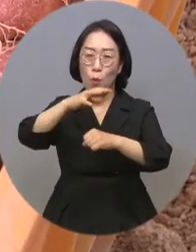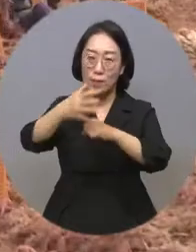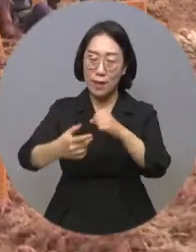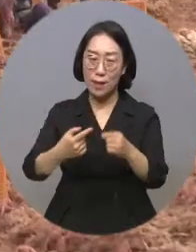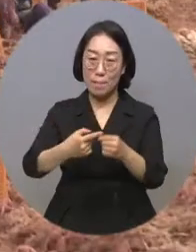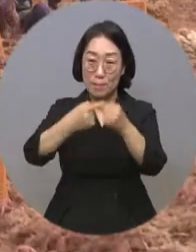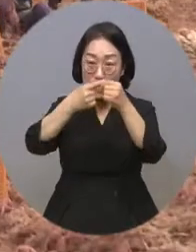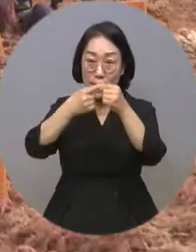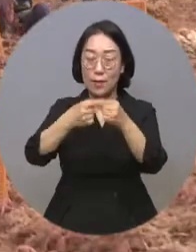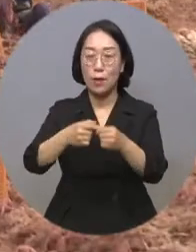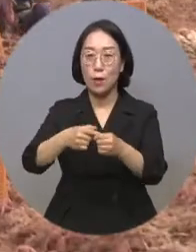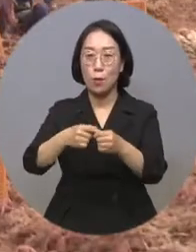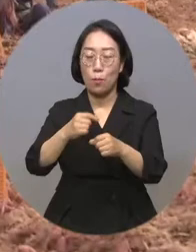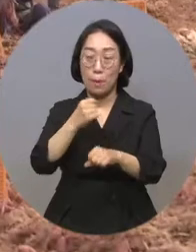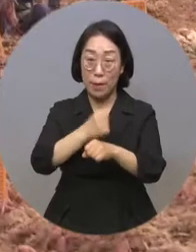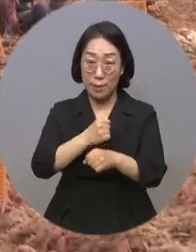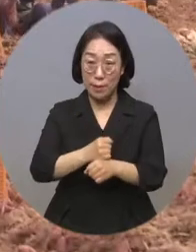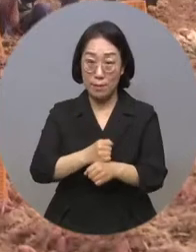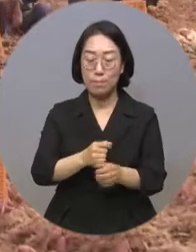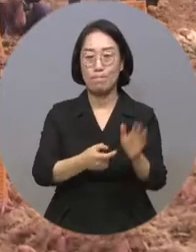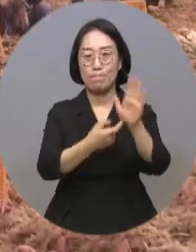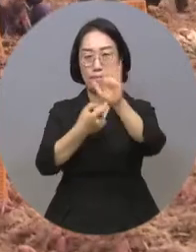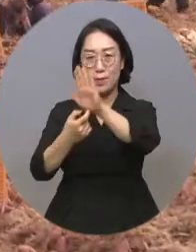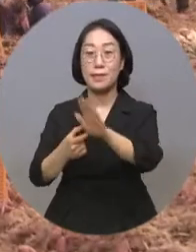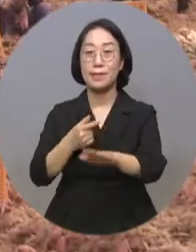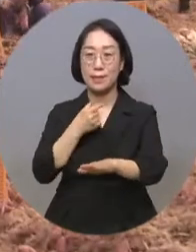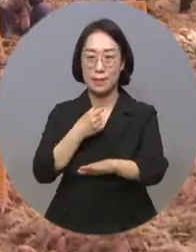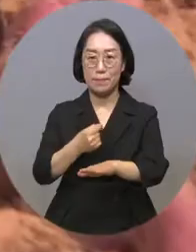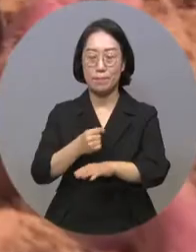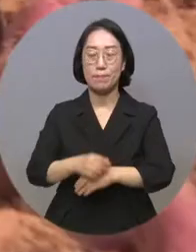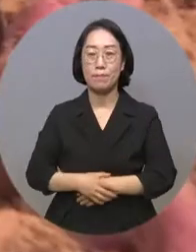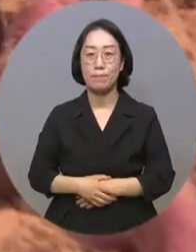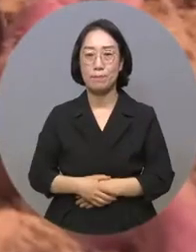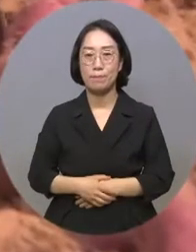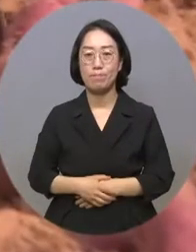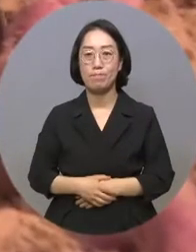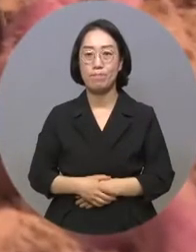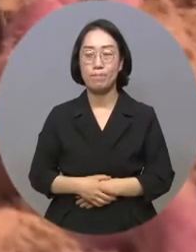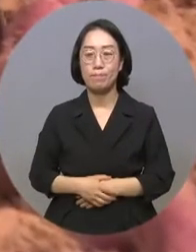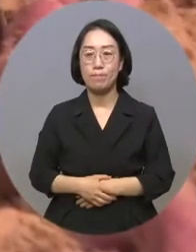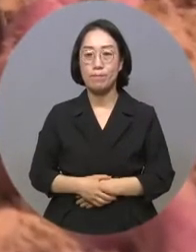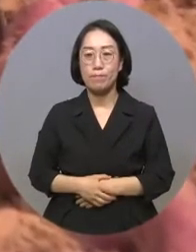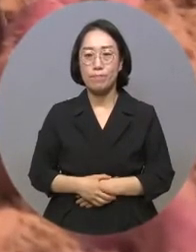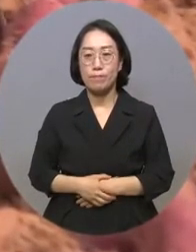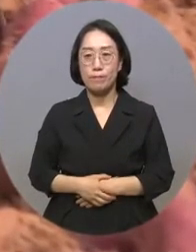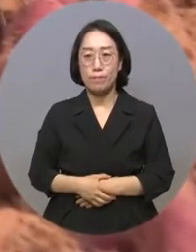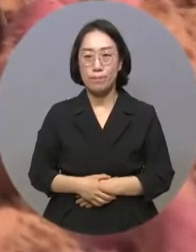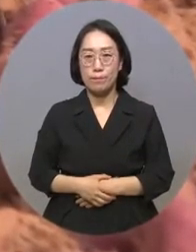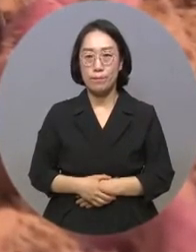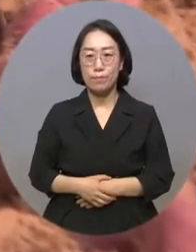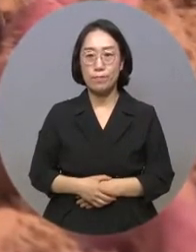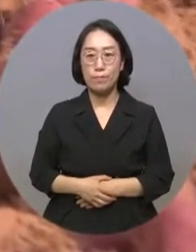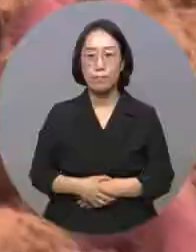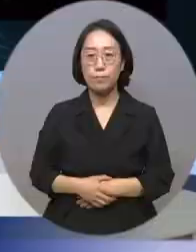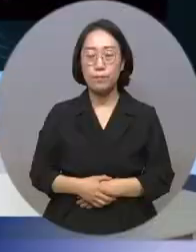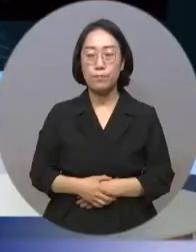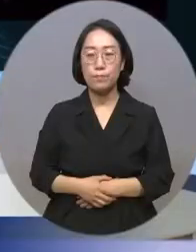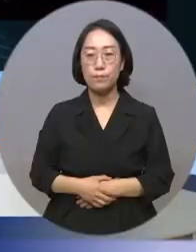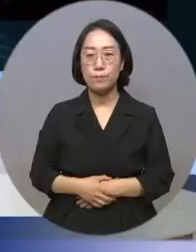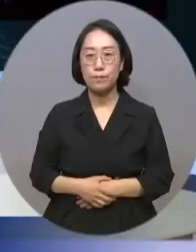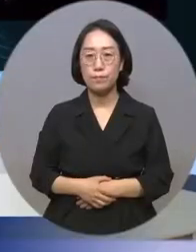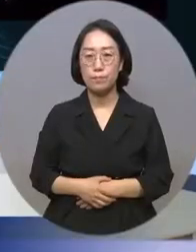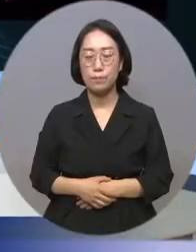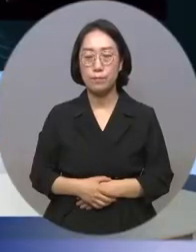만들어 지역 농가에도 큰 도움이 될 것으로 기대하고 있습니다. 복지TV 전북방송 장유진입니다.